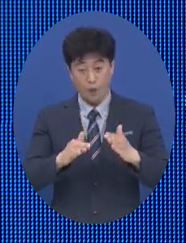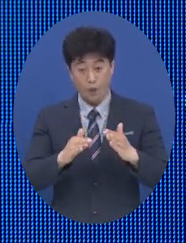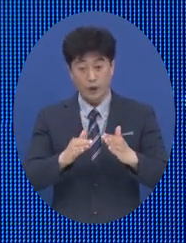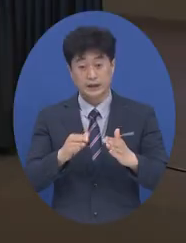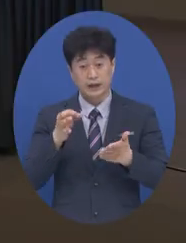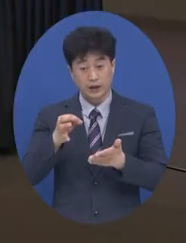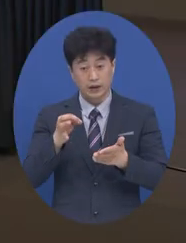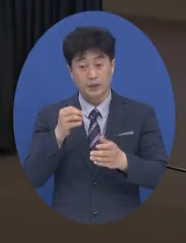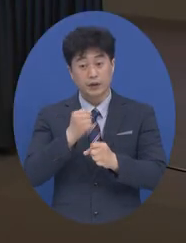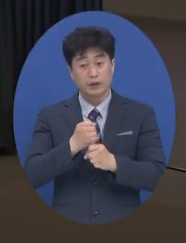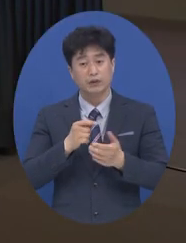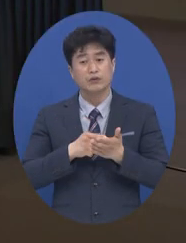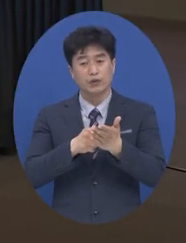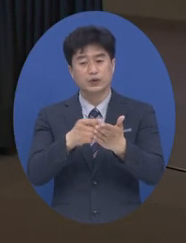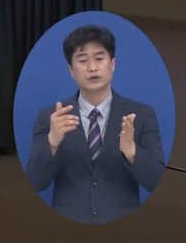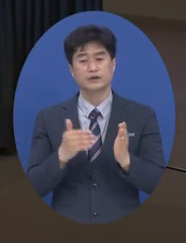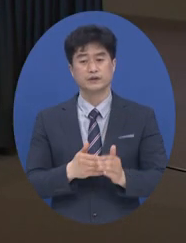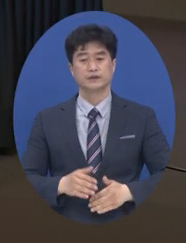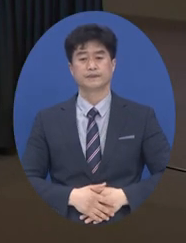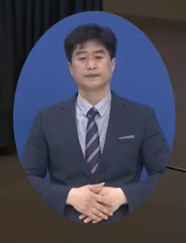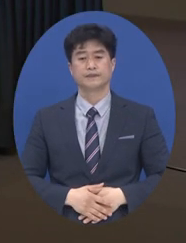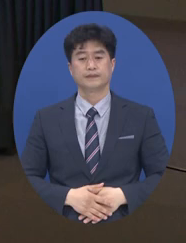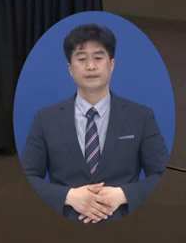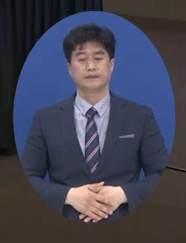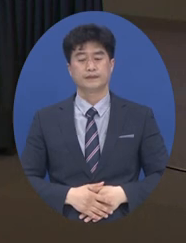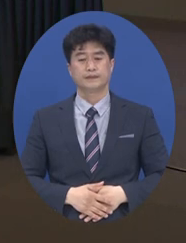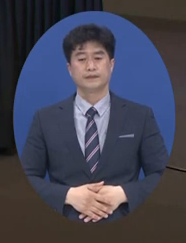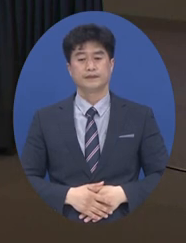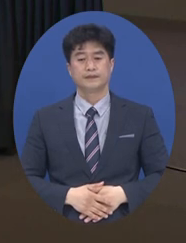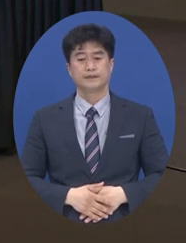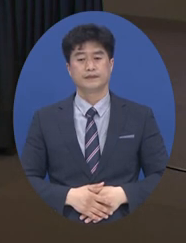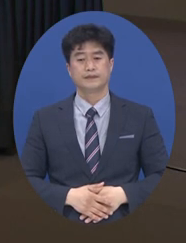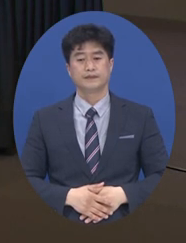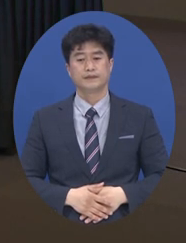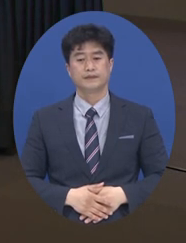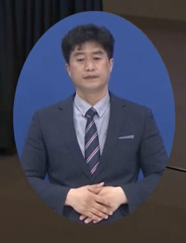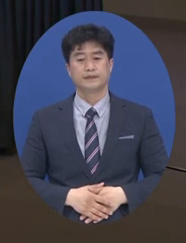씁니다 경제이슈 tv 유창순 입니다